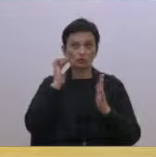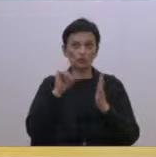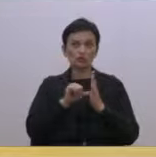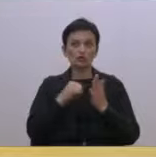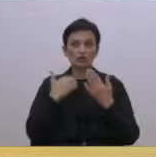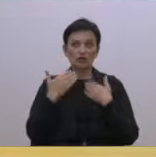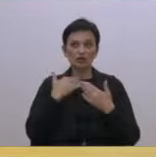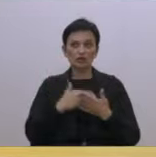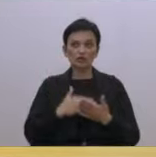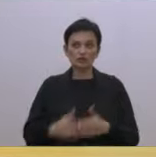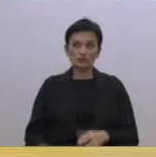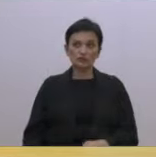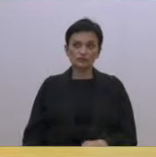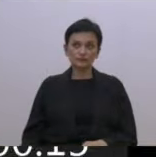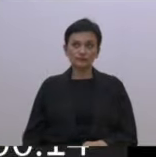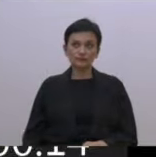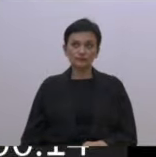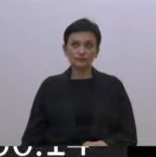srežíme.